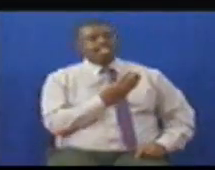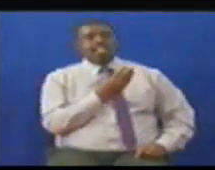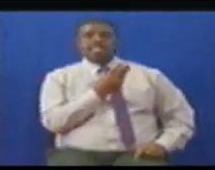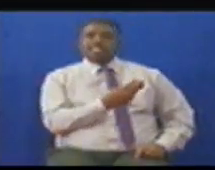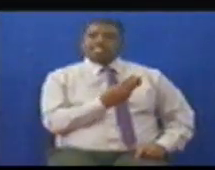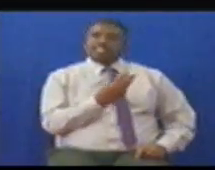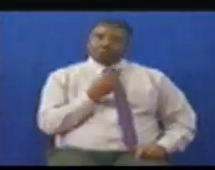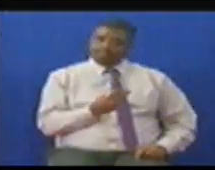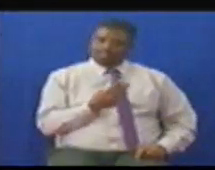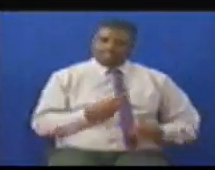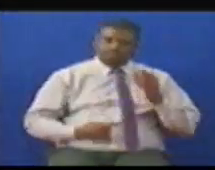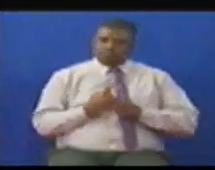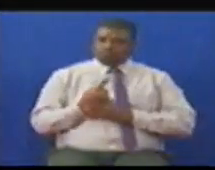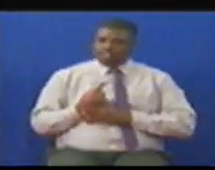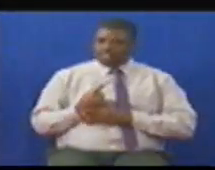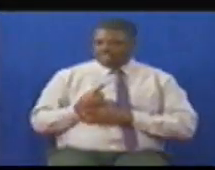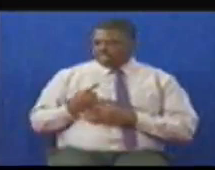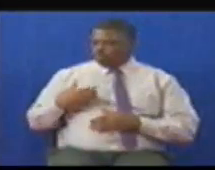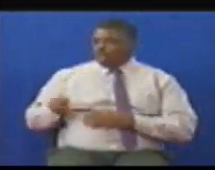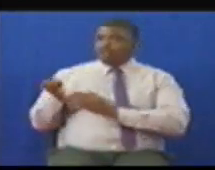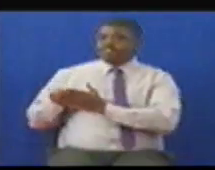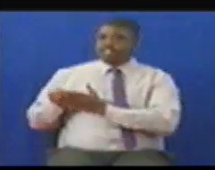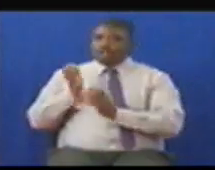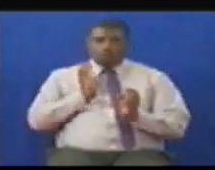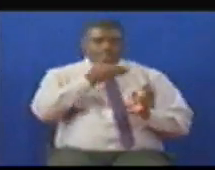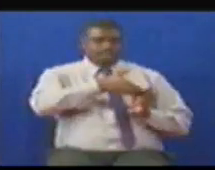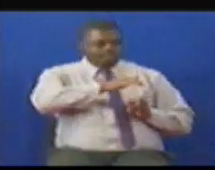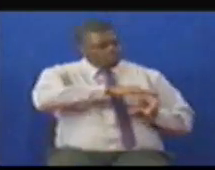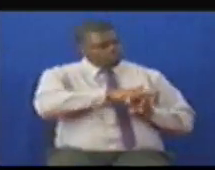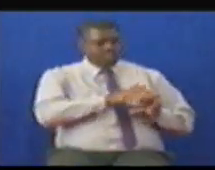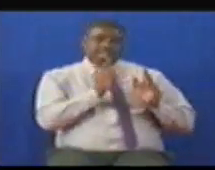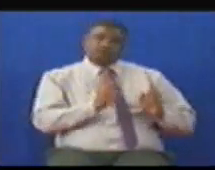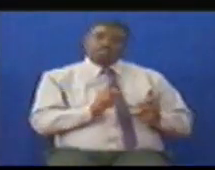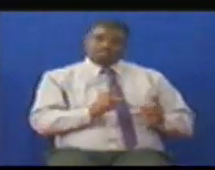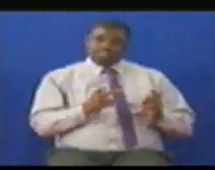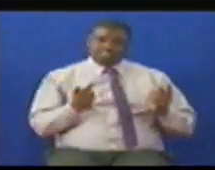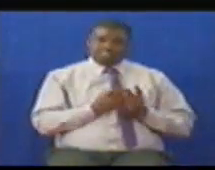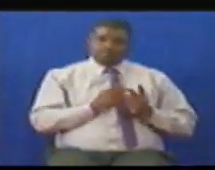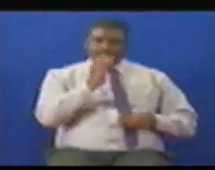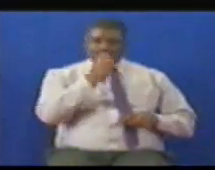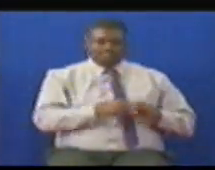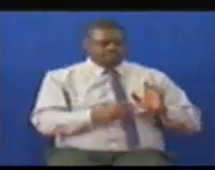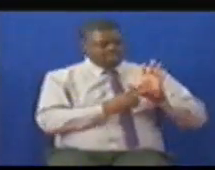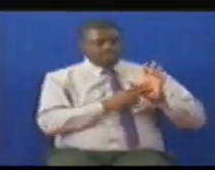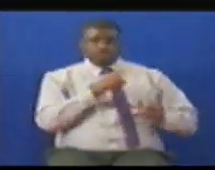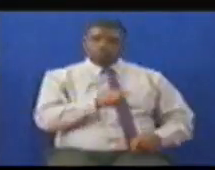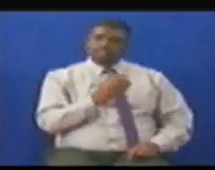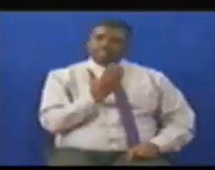432.9 kutoka hazina kwa ajili ya matumizi ya kawaida na maendeleo. Kiasi hicho ni sawa na 63.35% ya